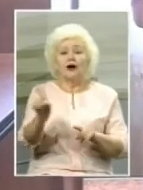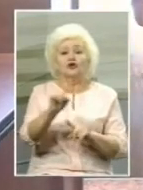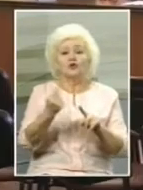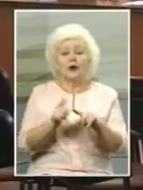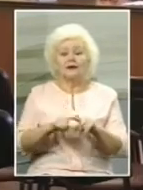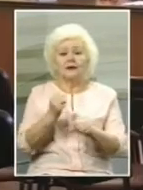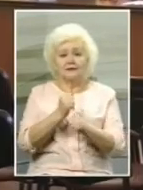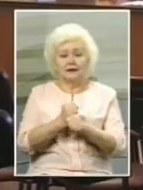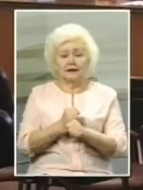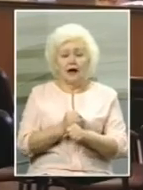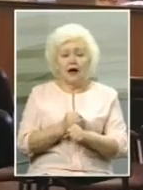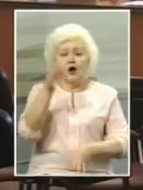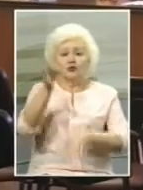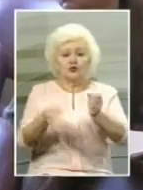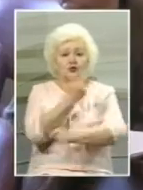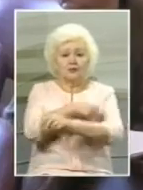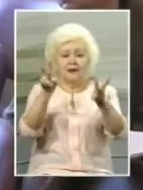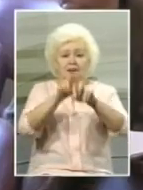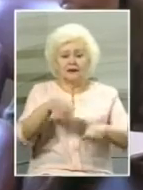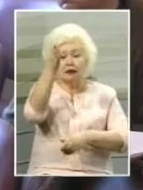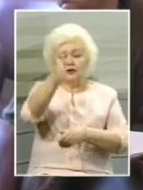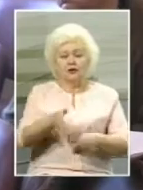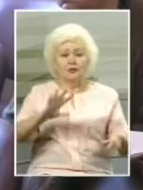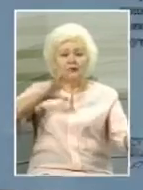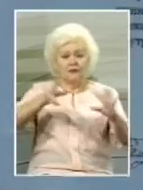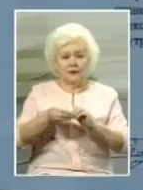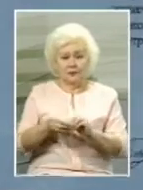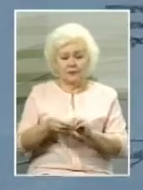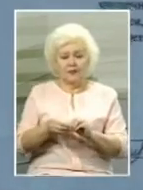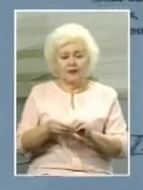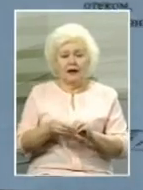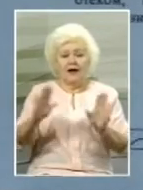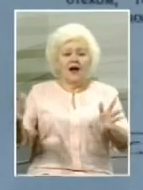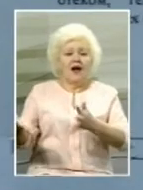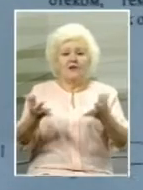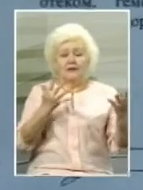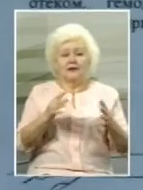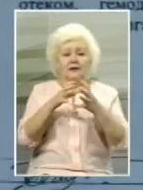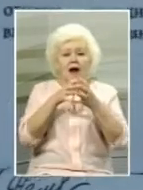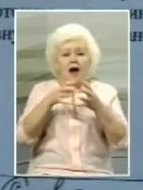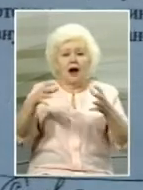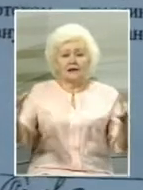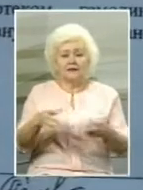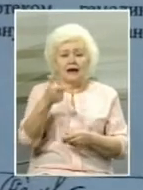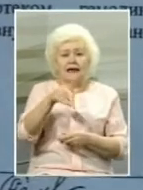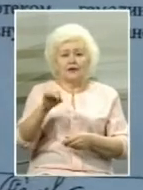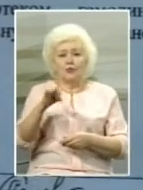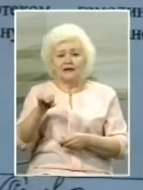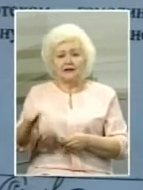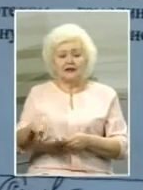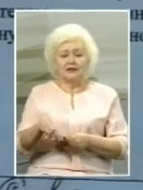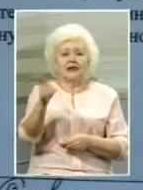ласка, що ви робили? Судмедексперт після розтину зробив наступні висновки. Вираженим отеком, гемодинамічними